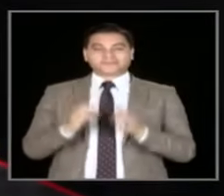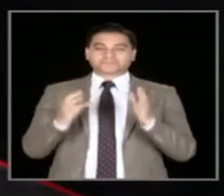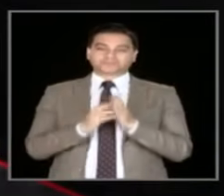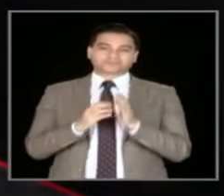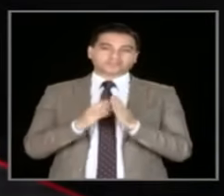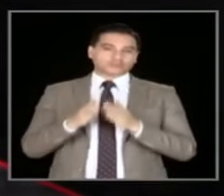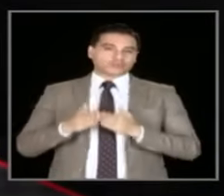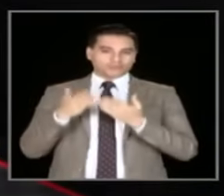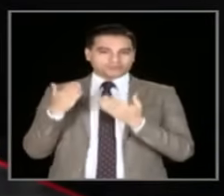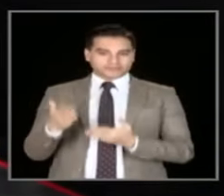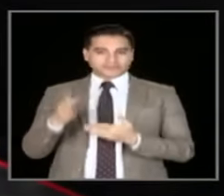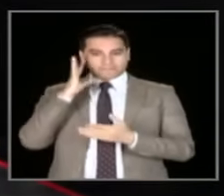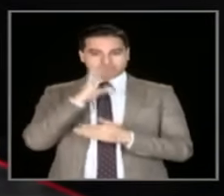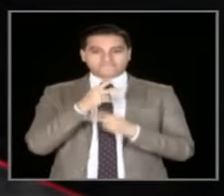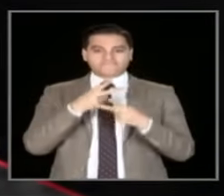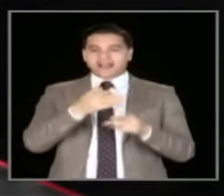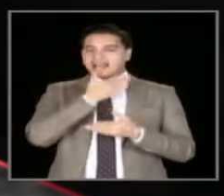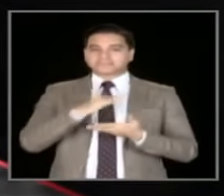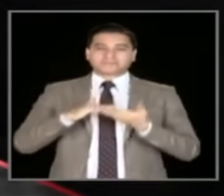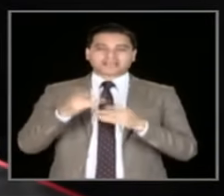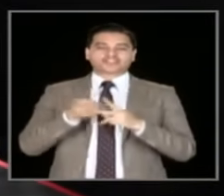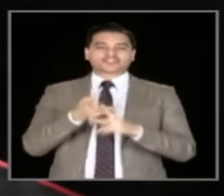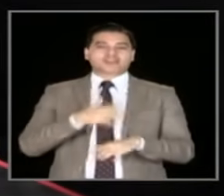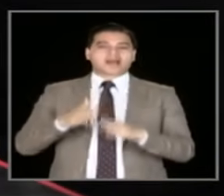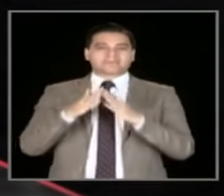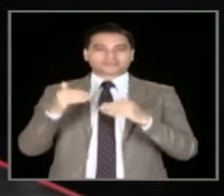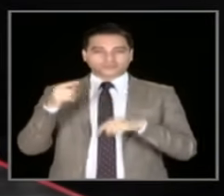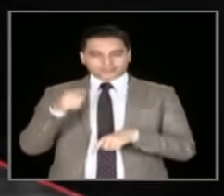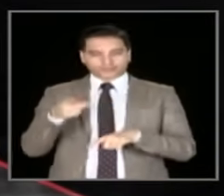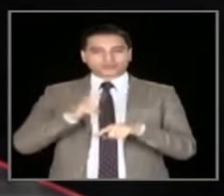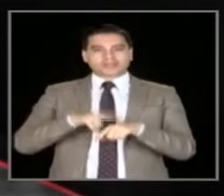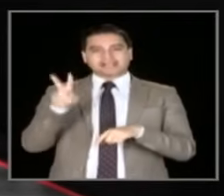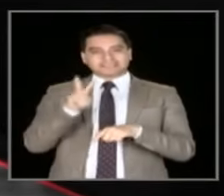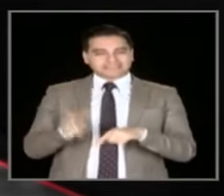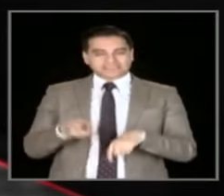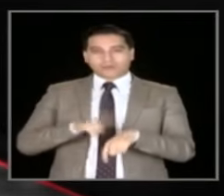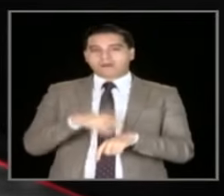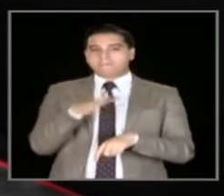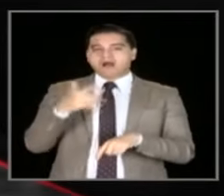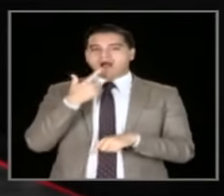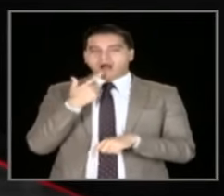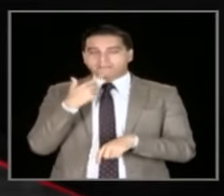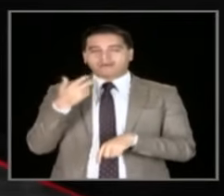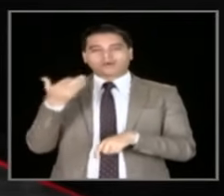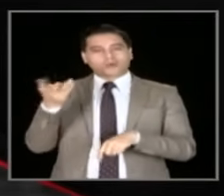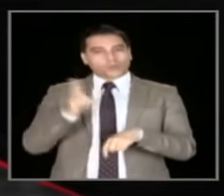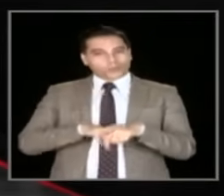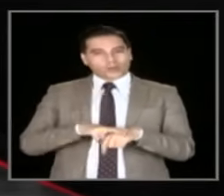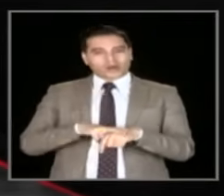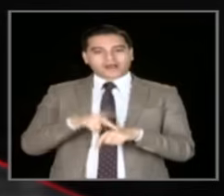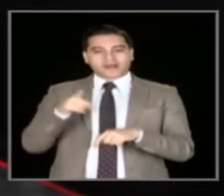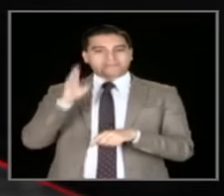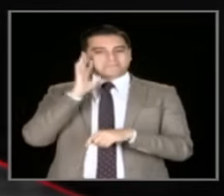جامعة السويس تأسست لخدمة مجتمع السويس وسيناء والبحر الأحمر ومحور قناة السويس بوجه